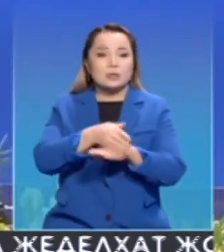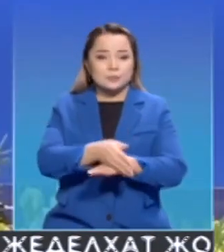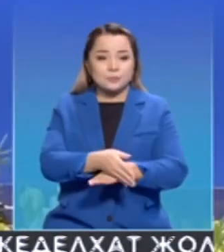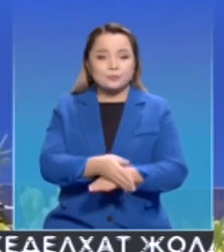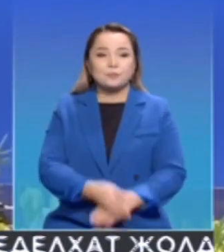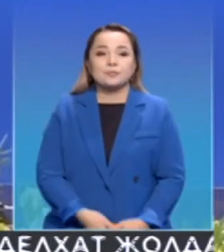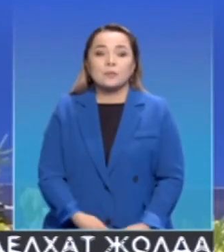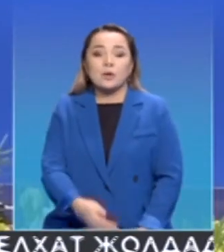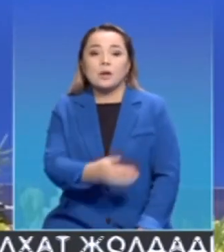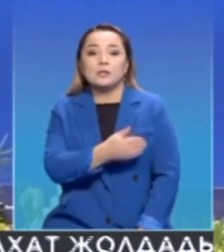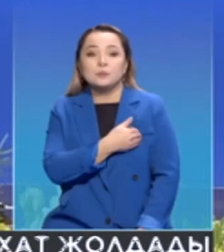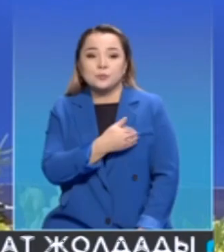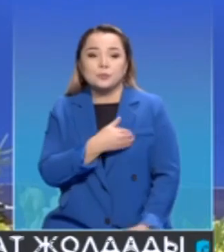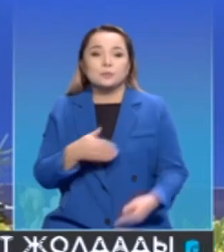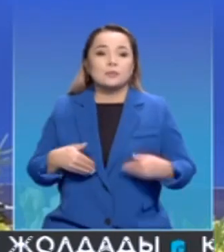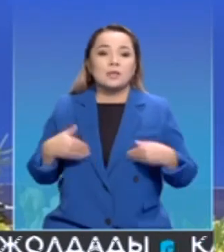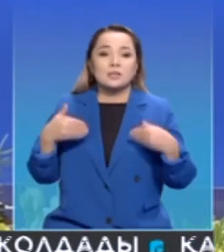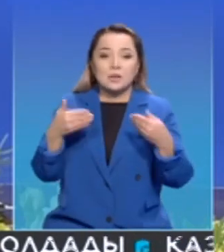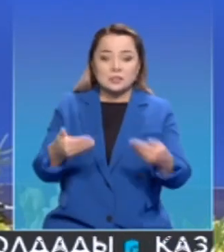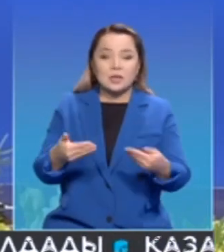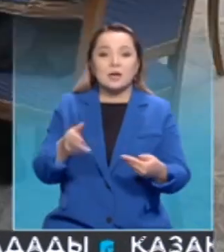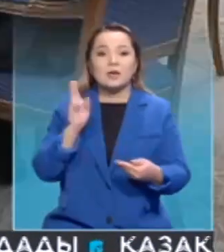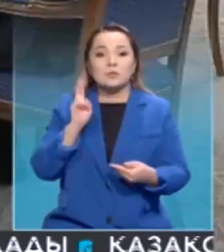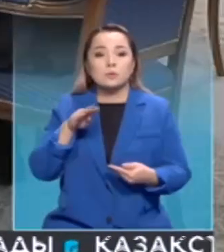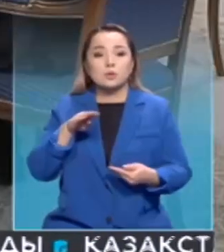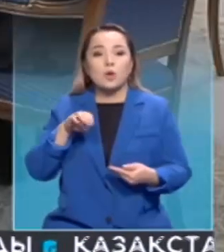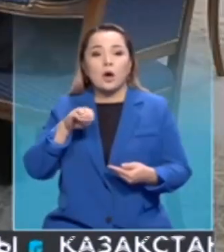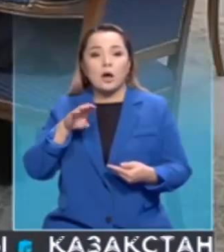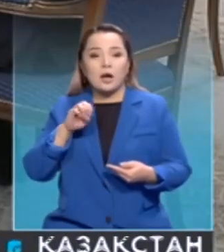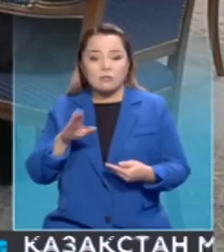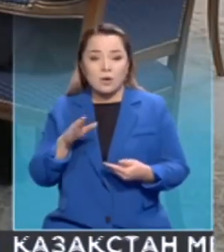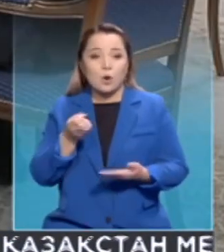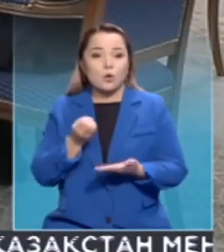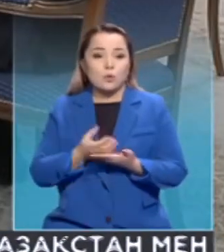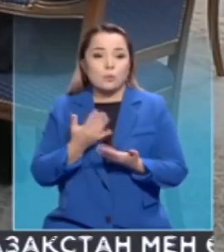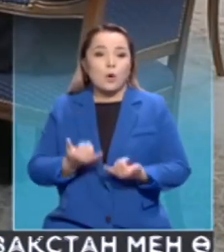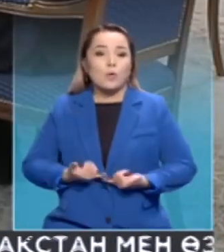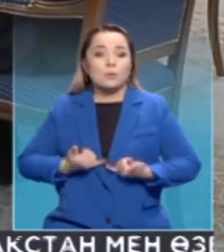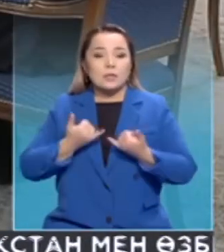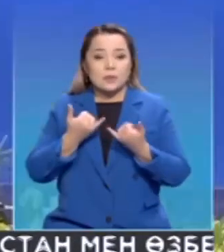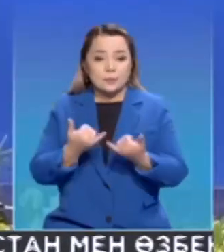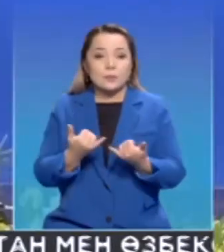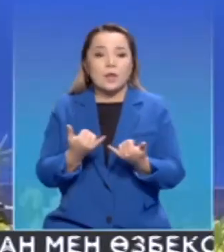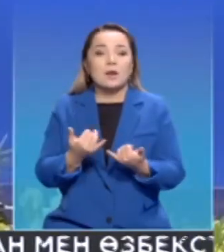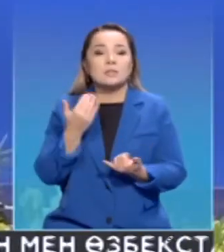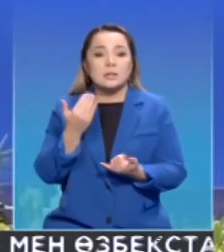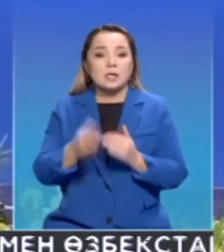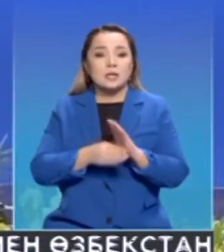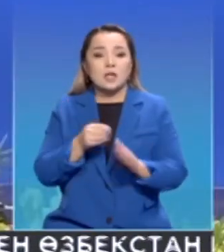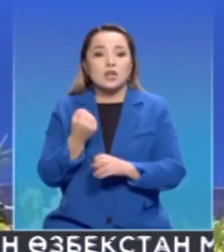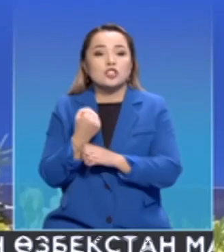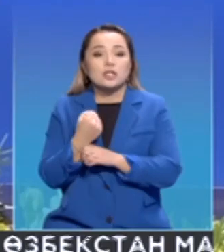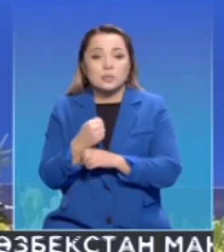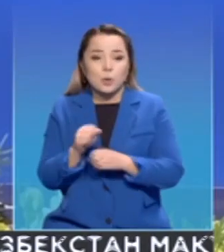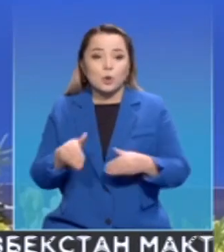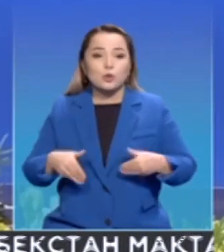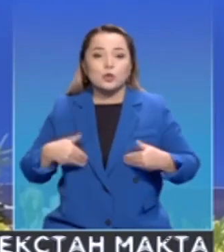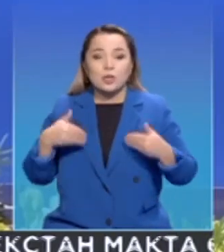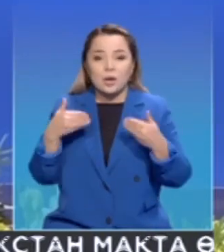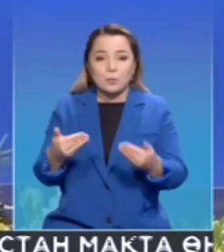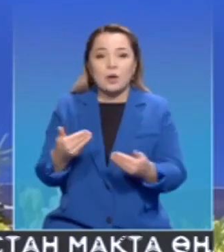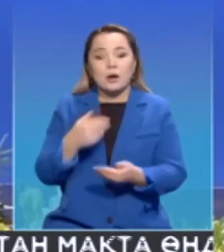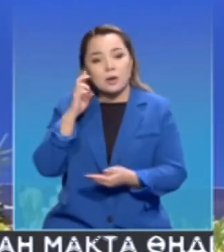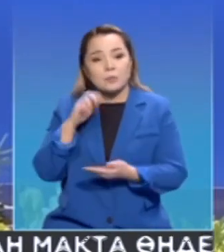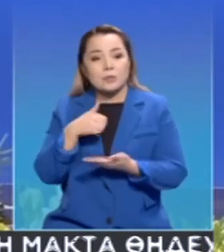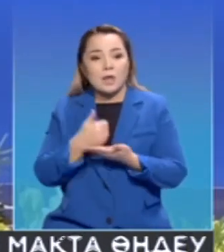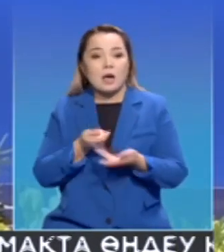Хочу поздравить Касым-Жомарта Кемелича Токаева. Құрметті Қасым-Жомарт Кемелұлы, сізді сайлаудағы жеңісіңізбен құттықтаймыз. Ел